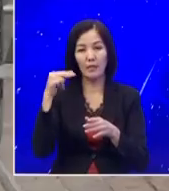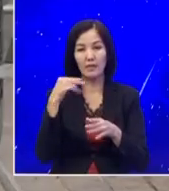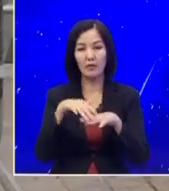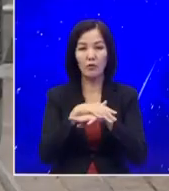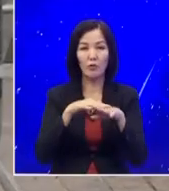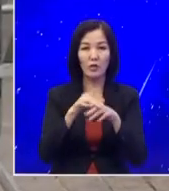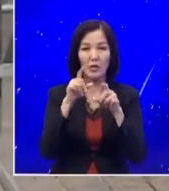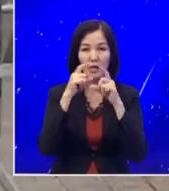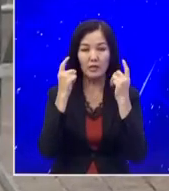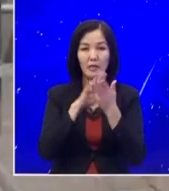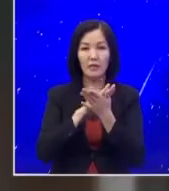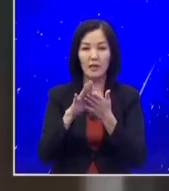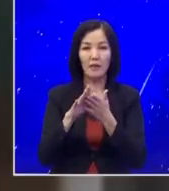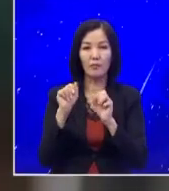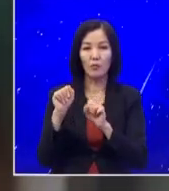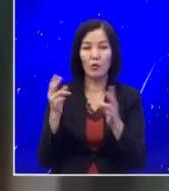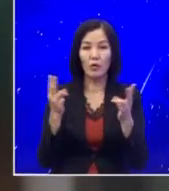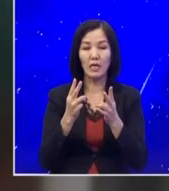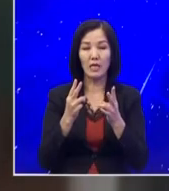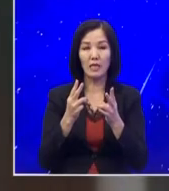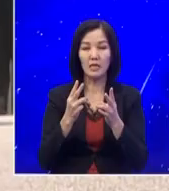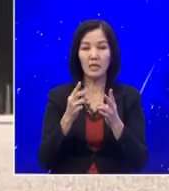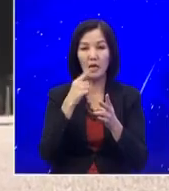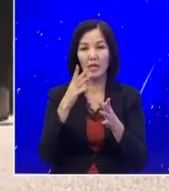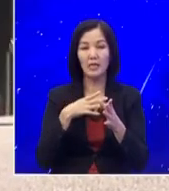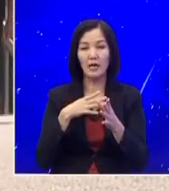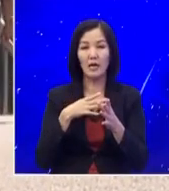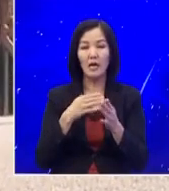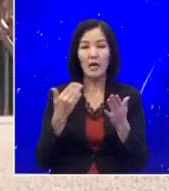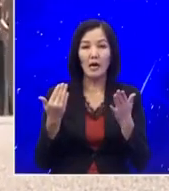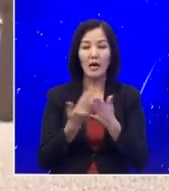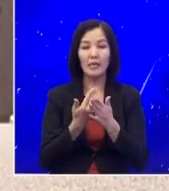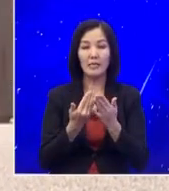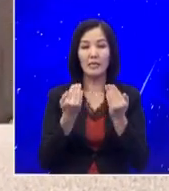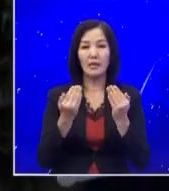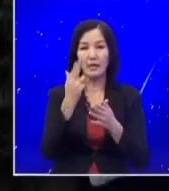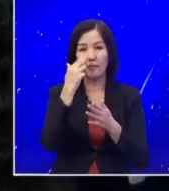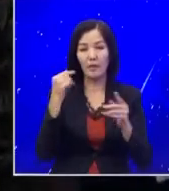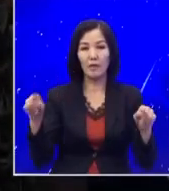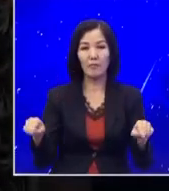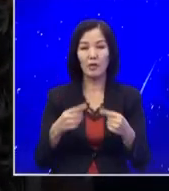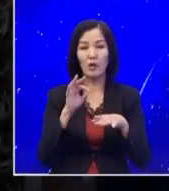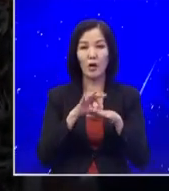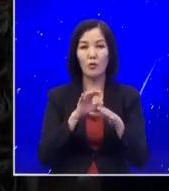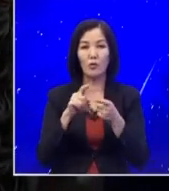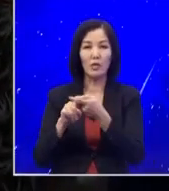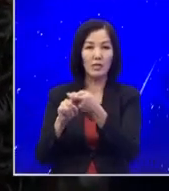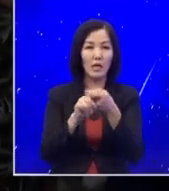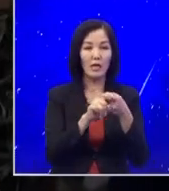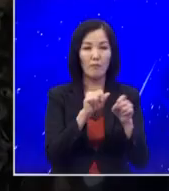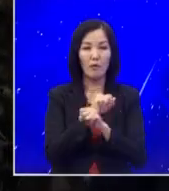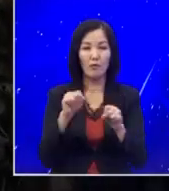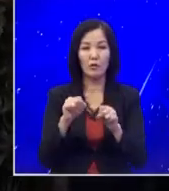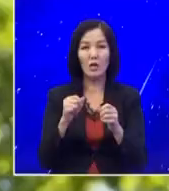тұрғындарды санитарлық нормаларды сақтауға шақырып отыр. Вирустың эволюциясына бейімделе отырып, індеттің таралмауы үшін қолдан келгеннің